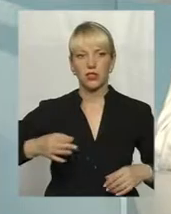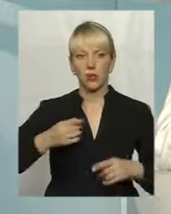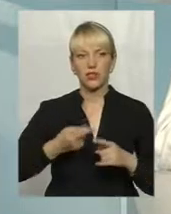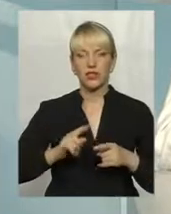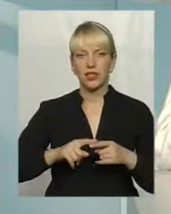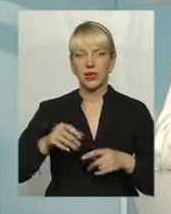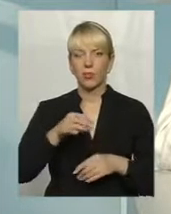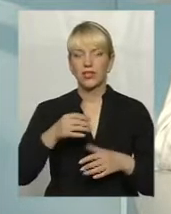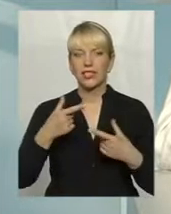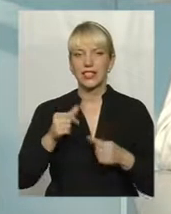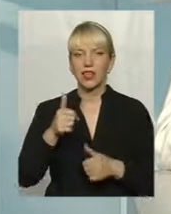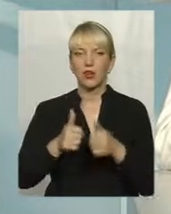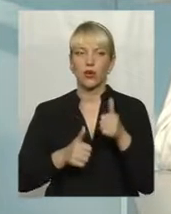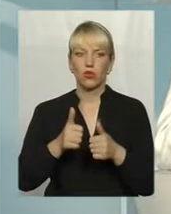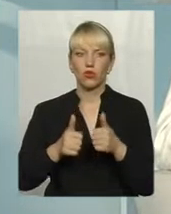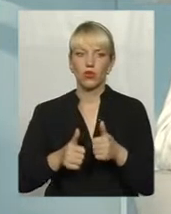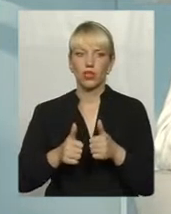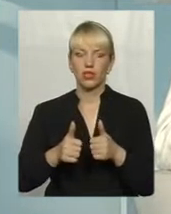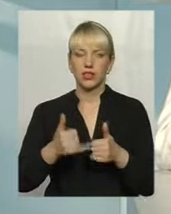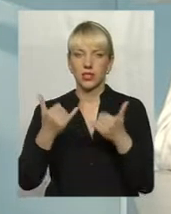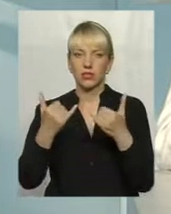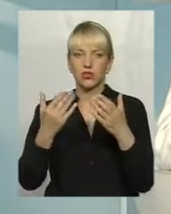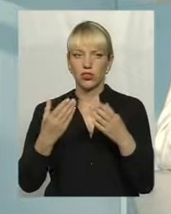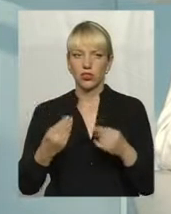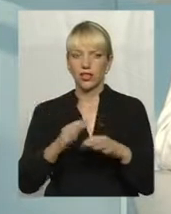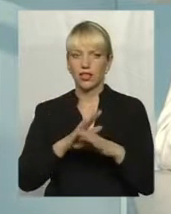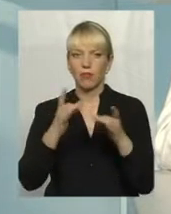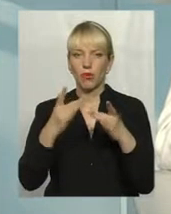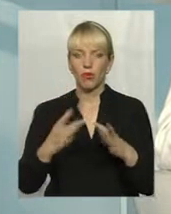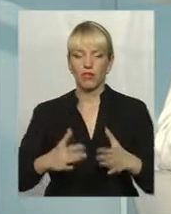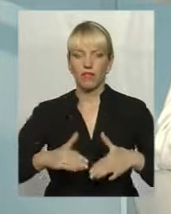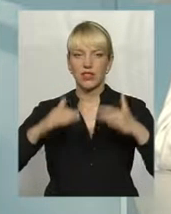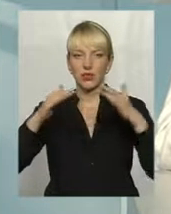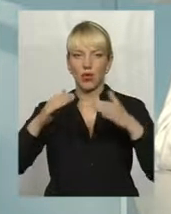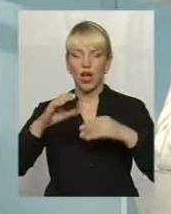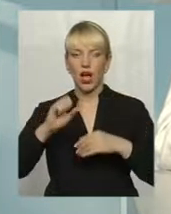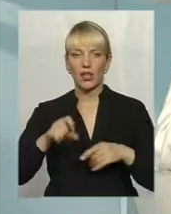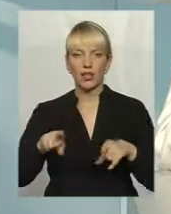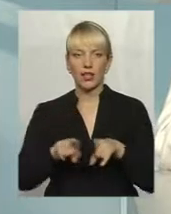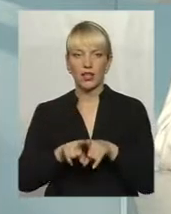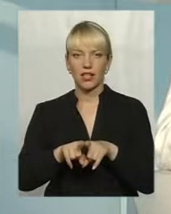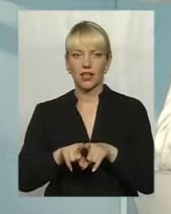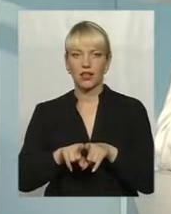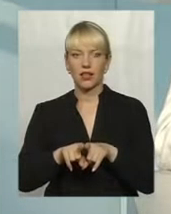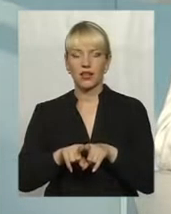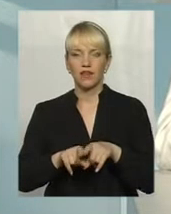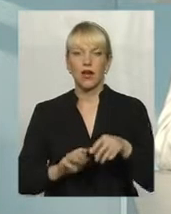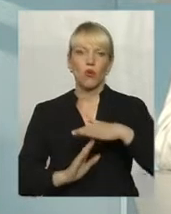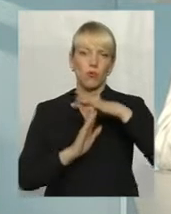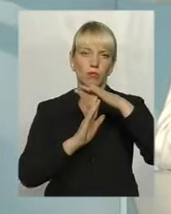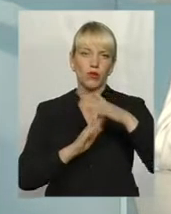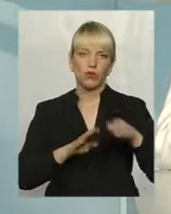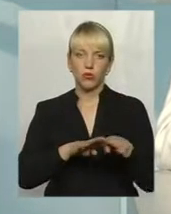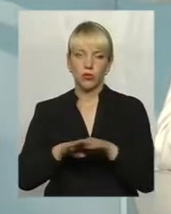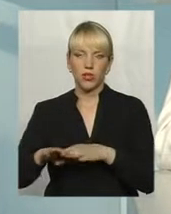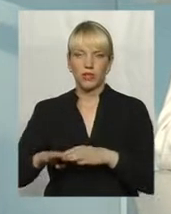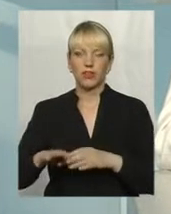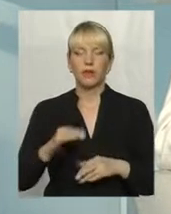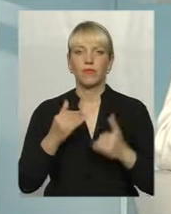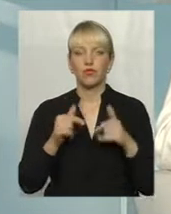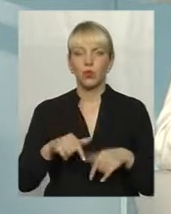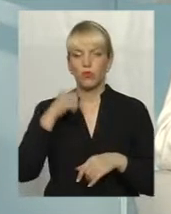тих областей, де конкуренція на сьогоднішній день не просто висока, вона така у піковому рівні. Але в